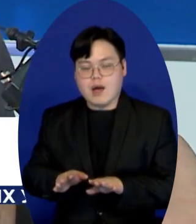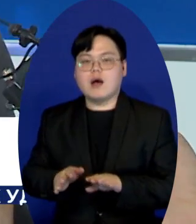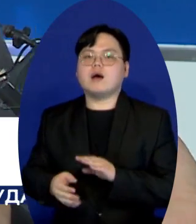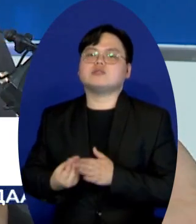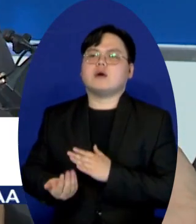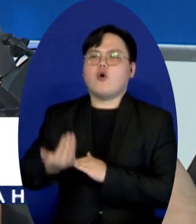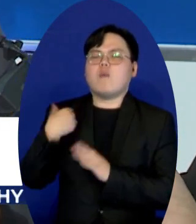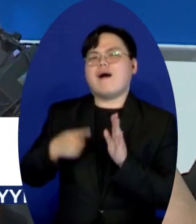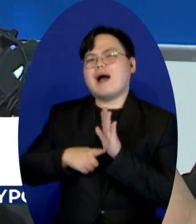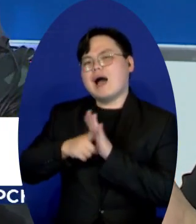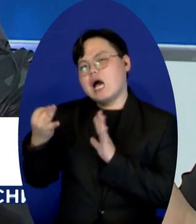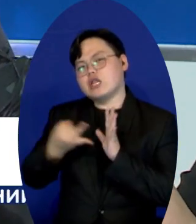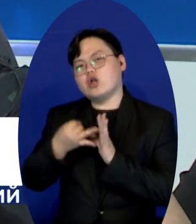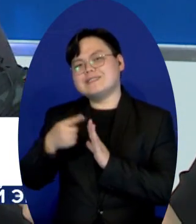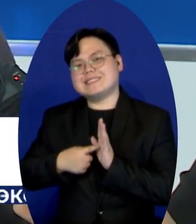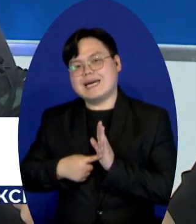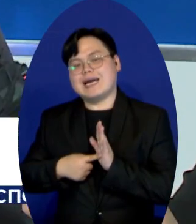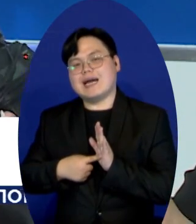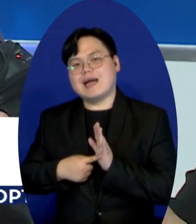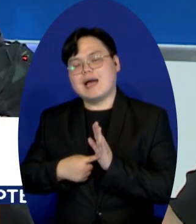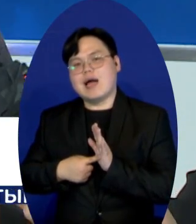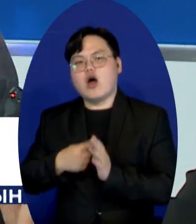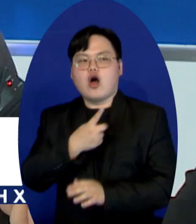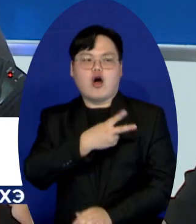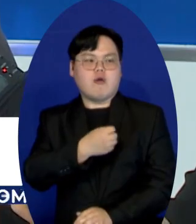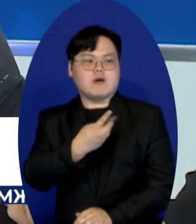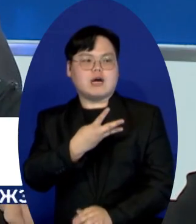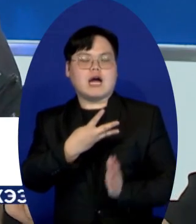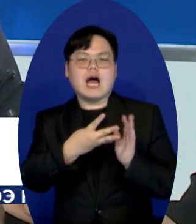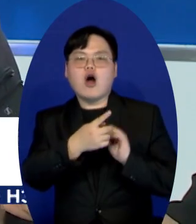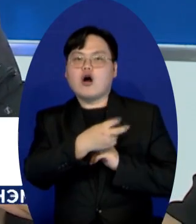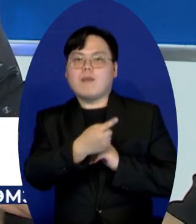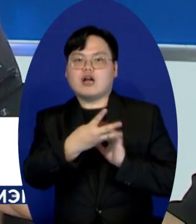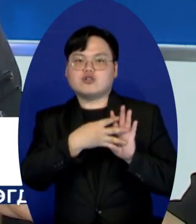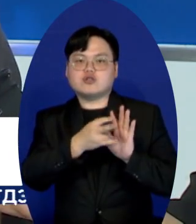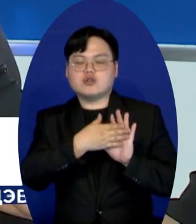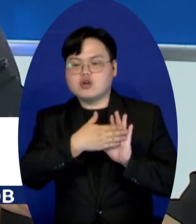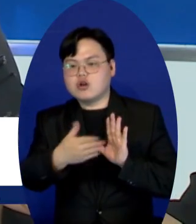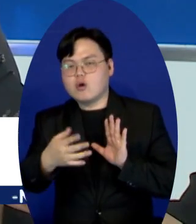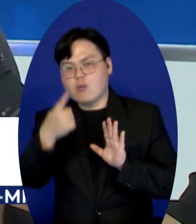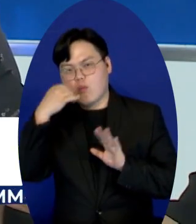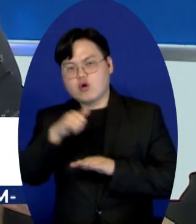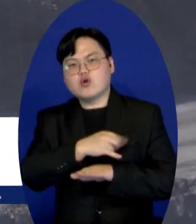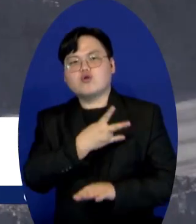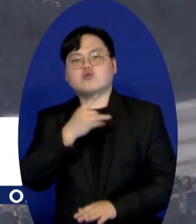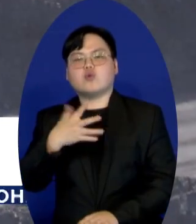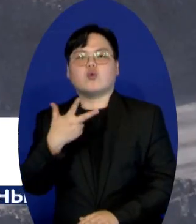одоо 7-р сард бол 19 оноос хойш Монгол улсын нүүрсний экспорт 3 сая тонн төрсэн